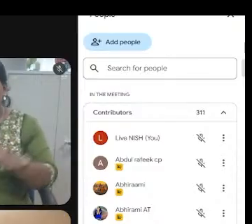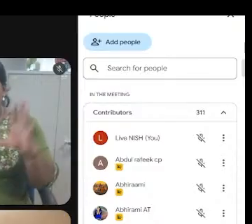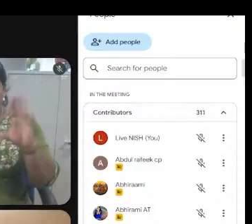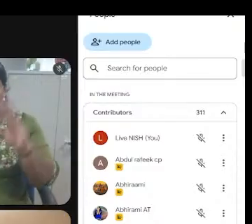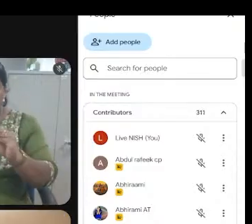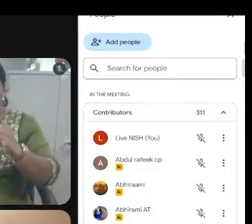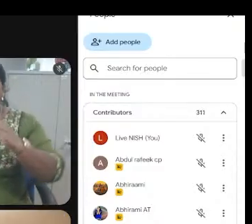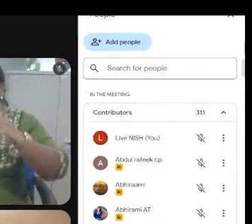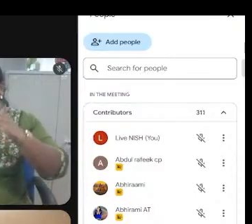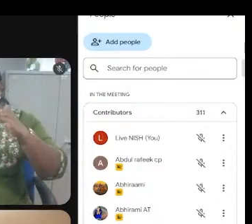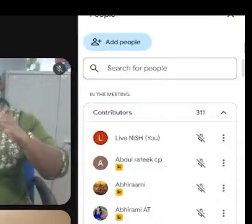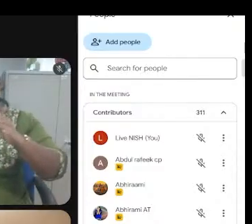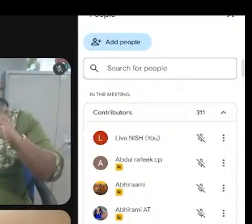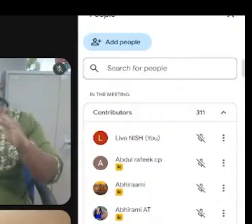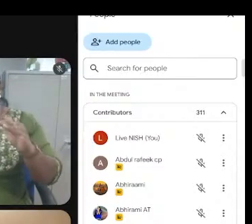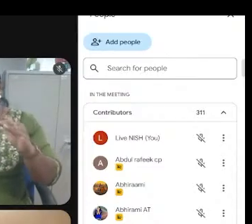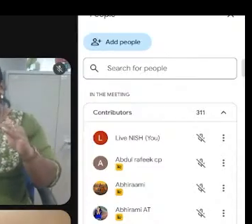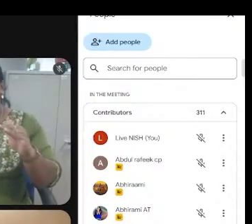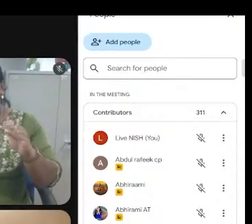കുട്ടികൾക്കല്ല